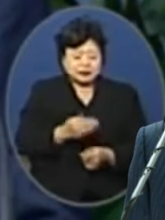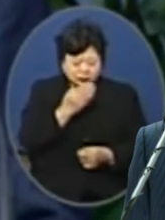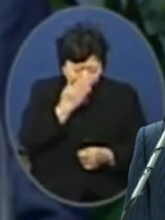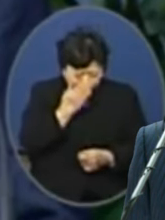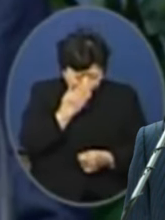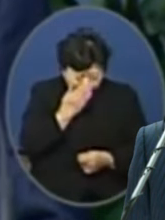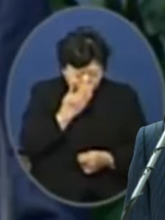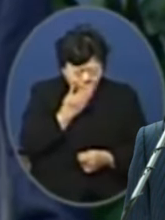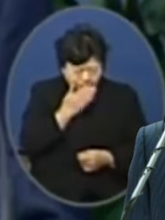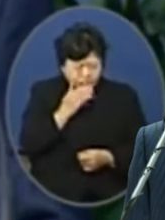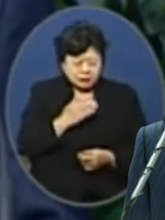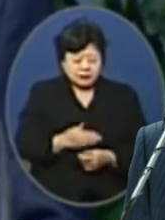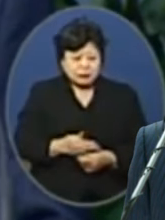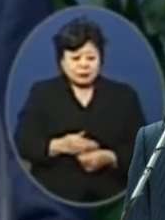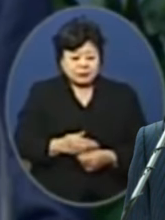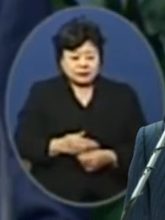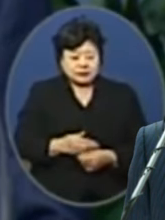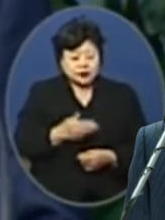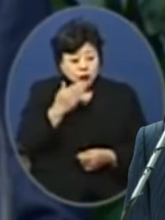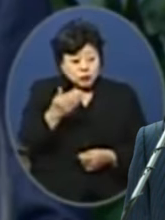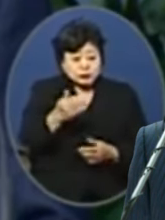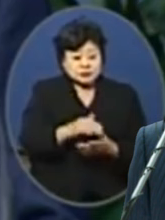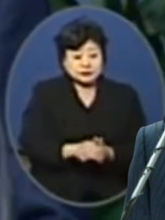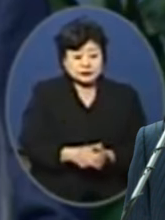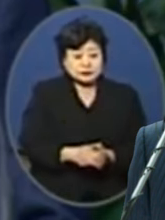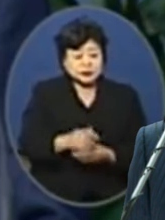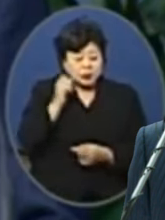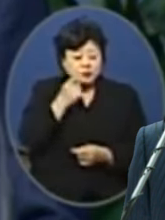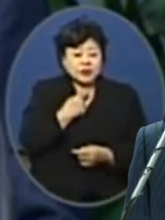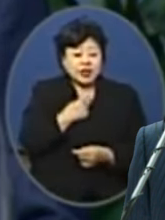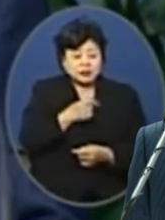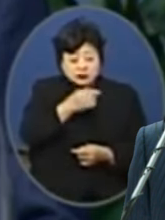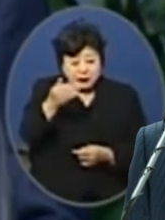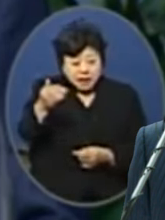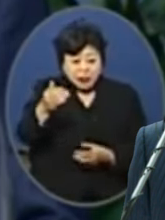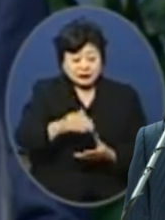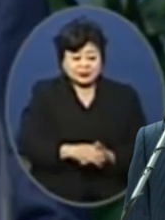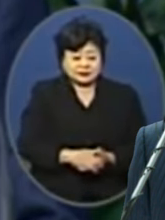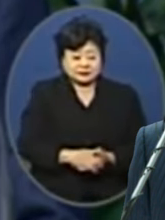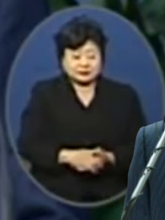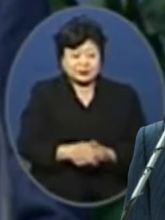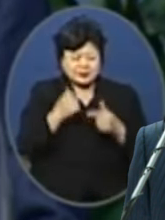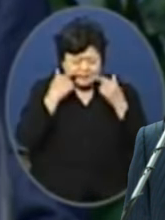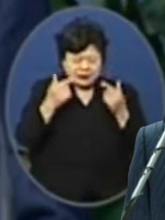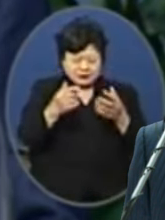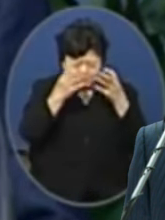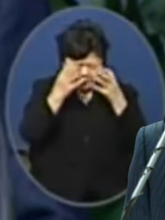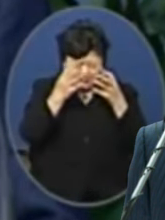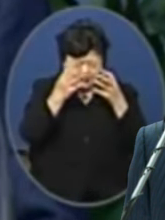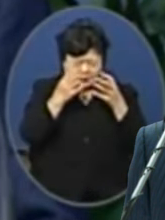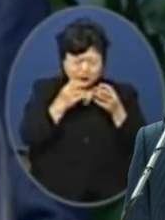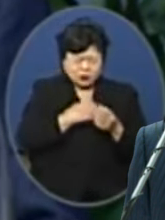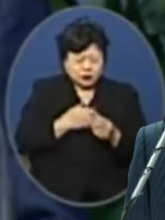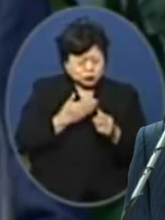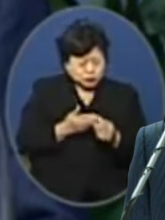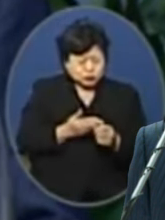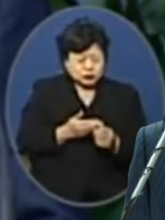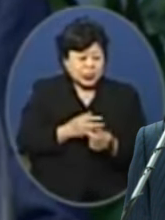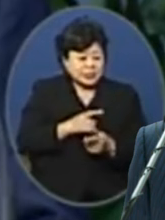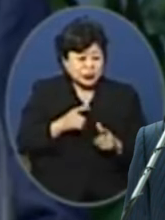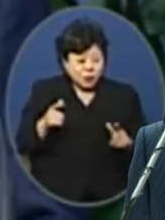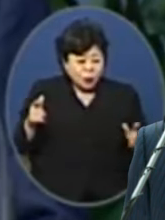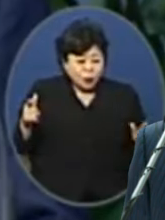낮아질 수가 있던 것입니다 여러분에게 어려운 고난이 다가오면 반드시 고난이 여러분에게 괴로움만 주는 것이